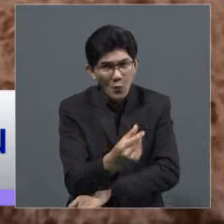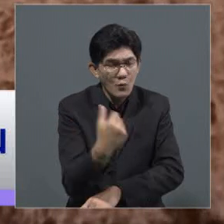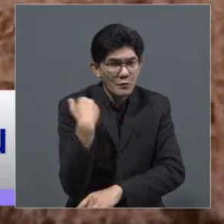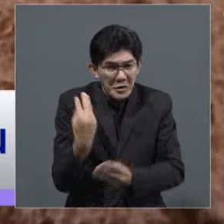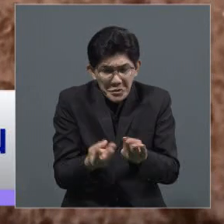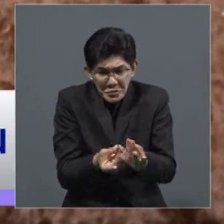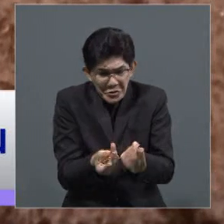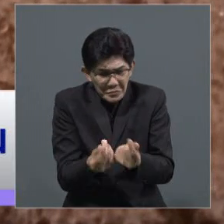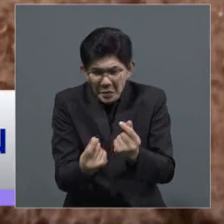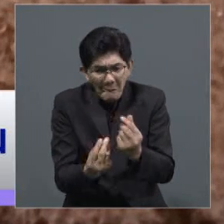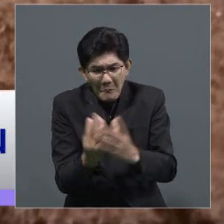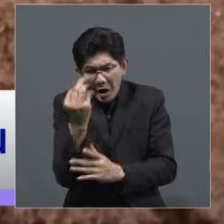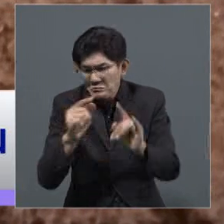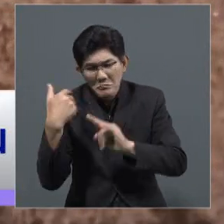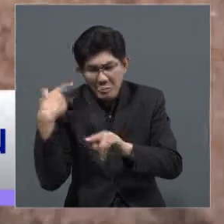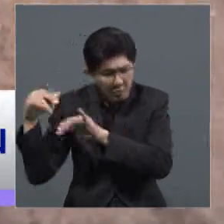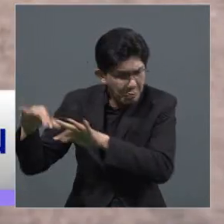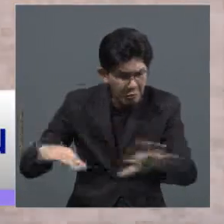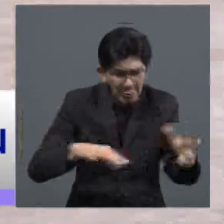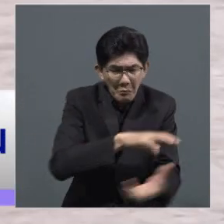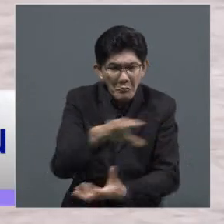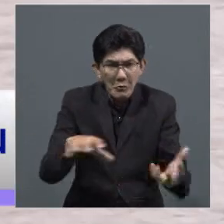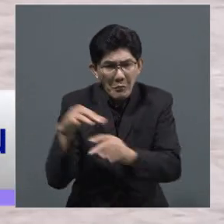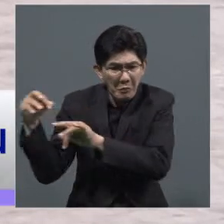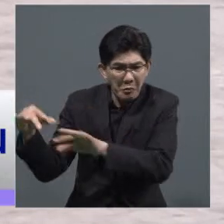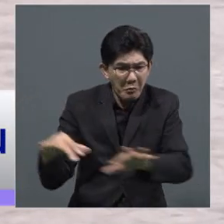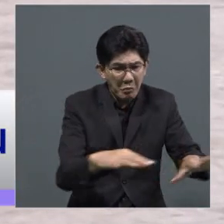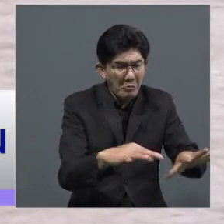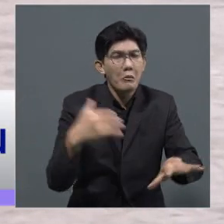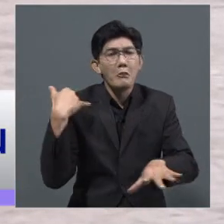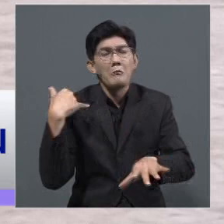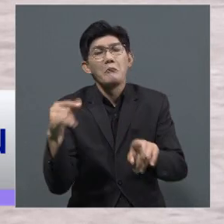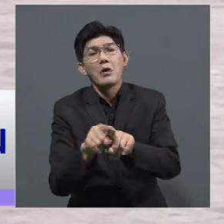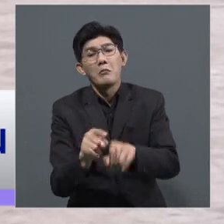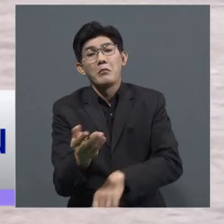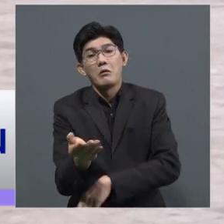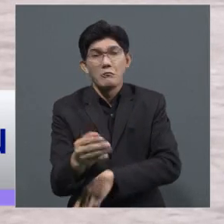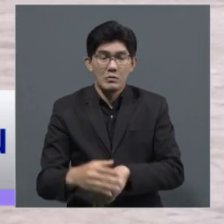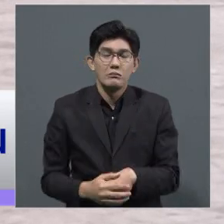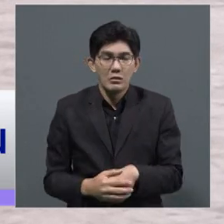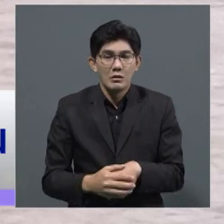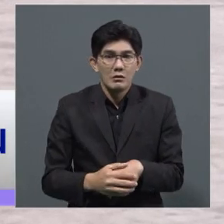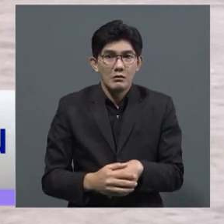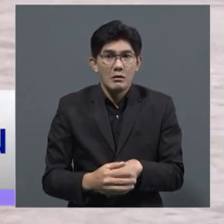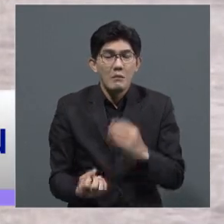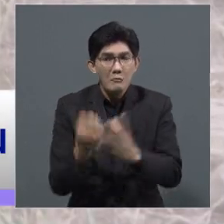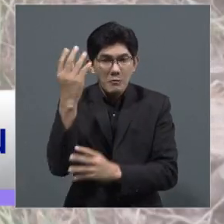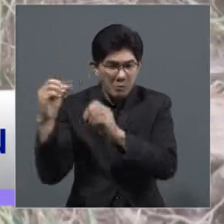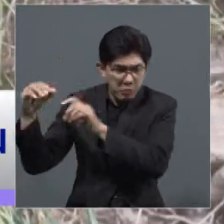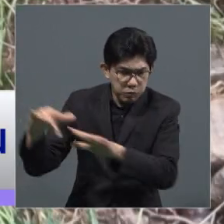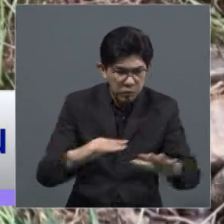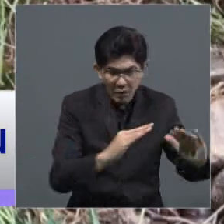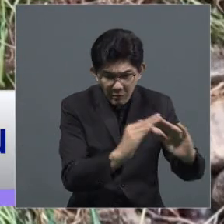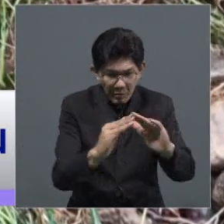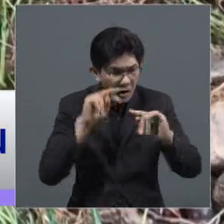มันก็จะพัดเอาพวกเศษกิ่งไม้บางทีก็โอโหทั้งต้นล้มลงมาอย่างนี้ก็มีนะครับน้ำป่าเนี่ยเข้าไปท่วมบ้านเรือน